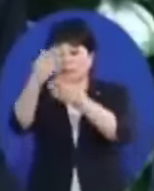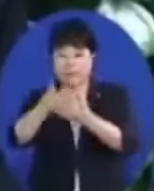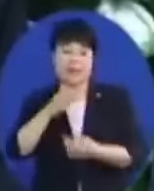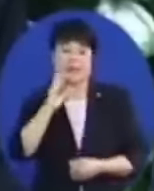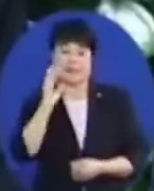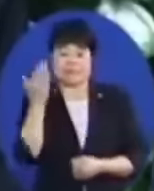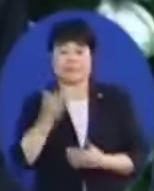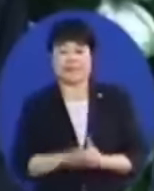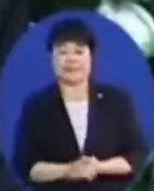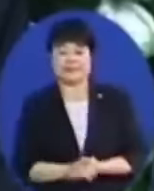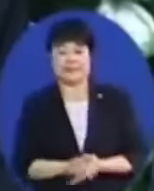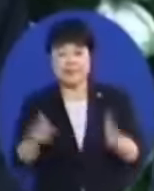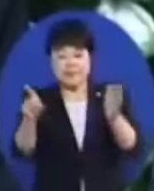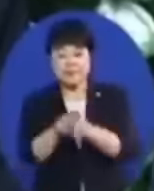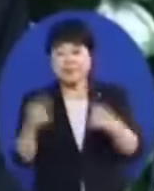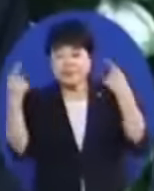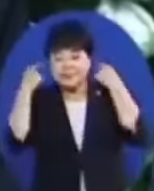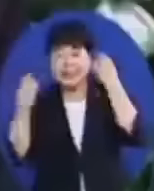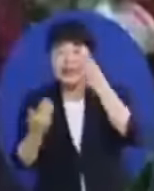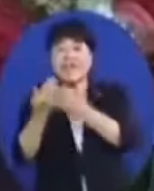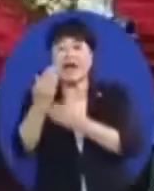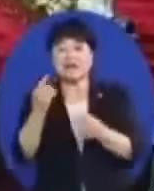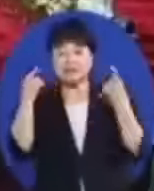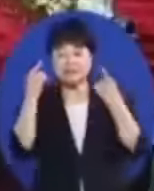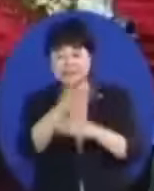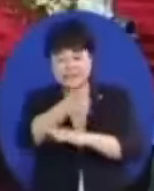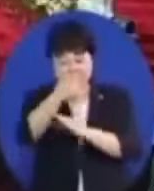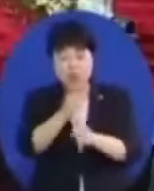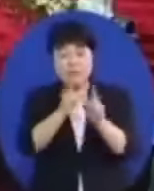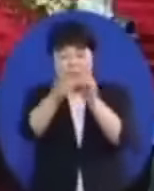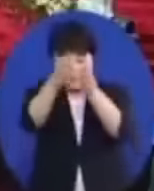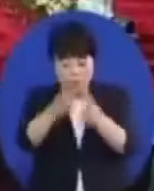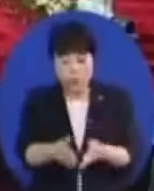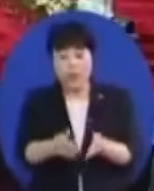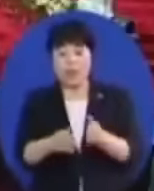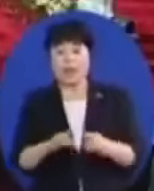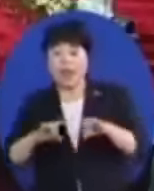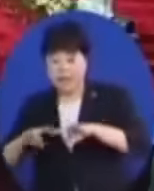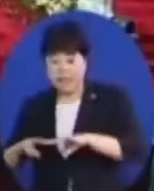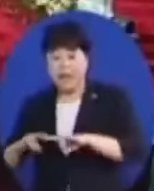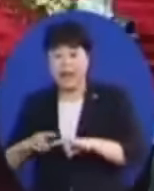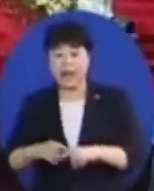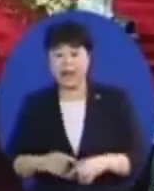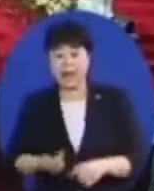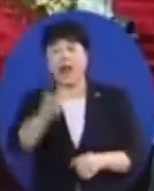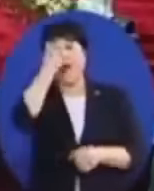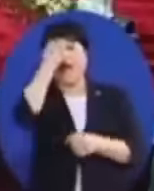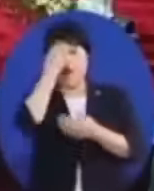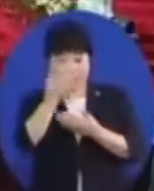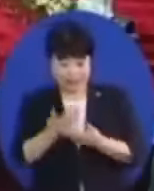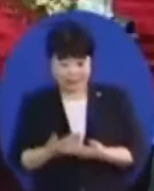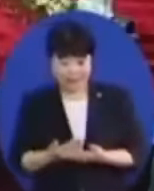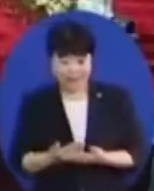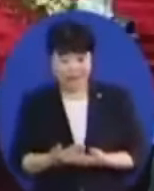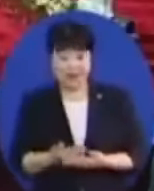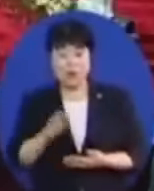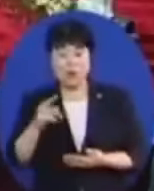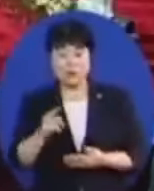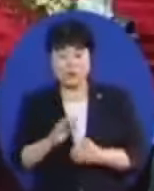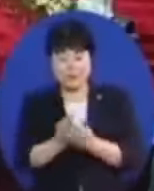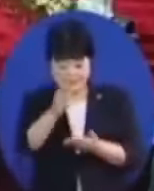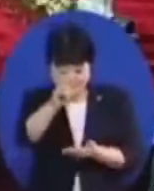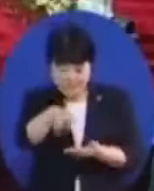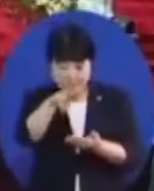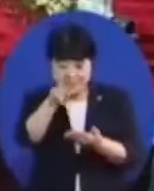된 것입니다. 믿음은 들음에서 나고 들음은 그리스도의 말씀인 레마로 말미암는 것입니다. 그러므로 우리는 로고스인